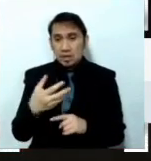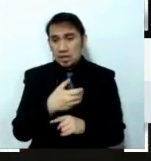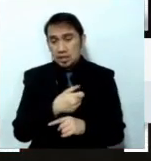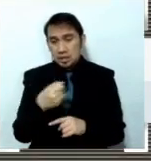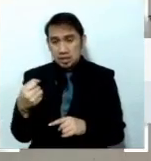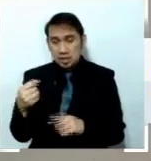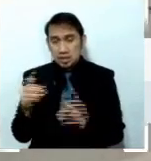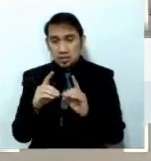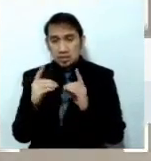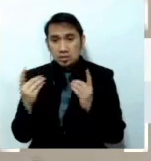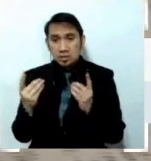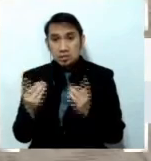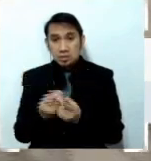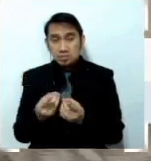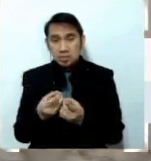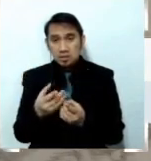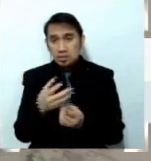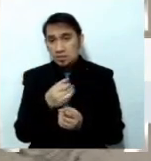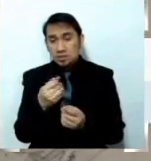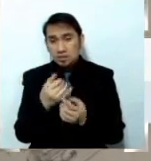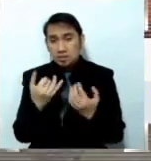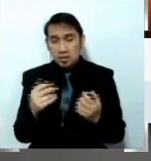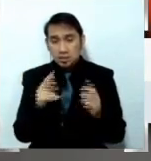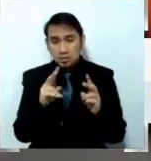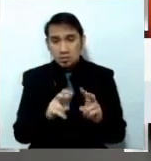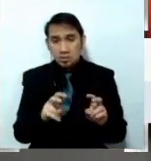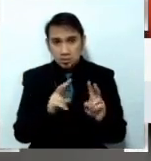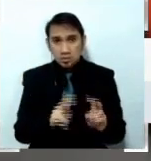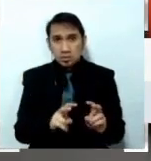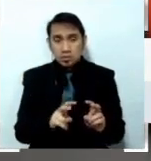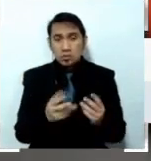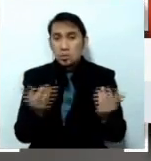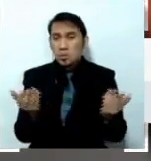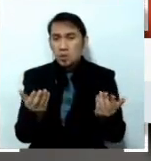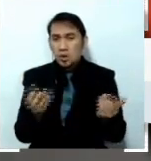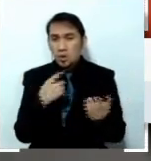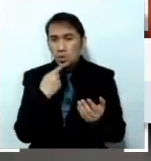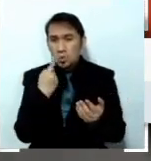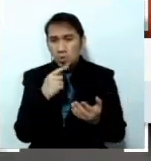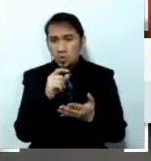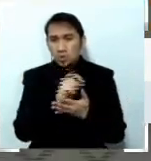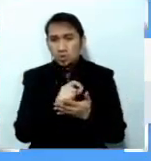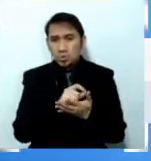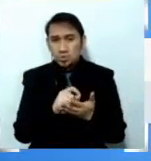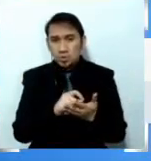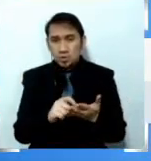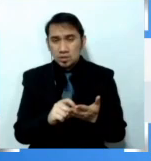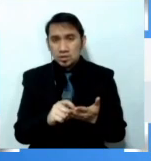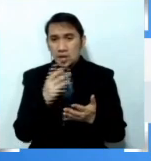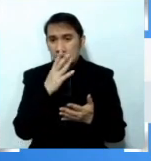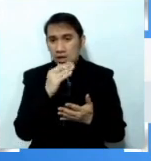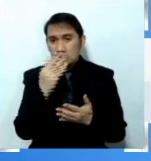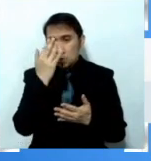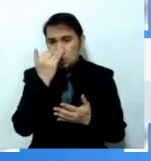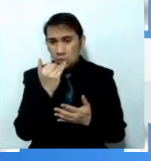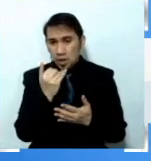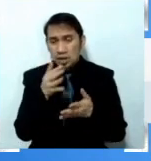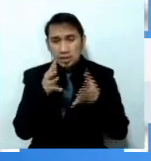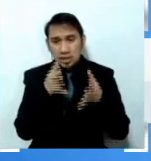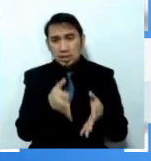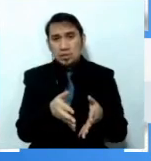naturang module. Iniimbestigahan na raw ng kagawaran kung sino ang nagsulat nito at kung bakit napabayaan itong